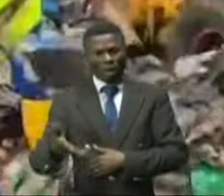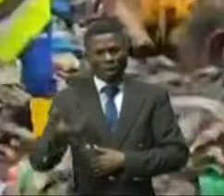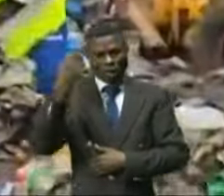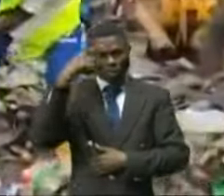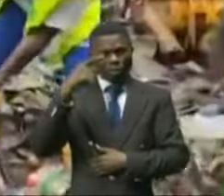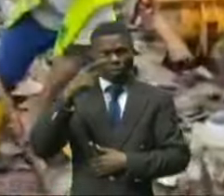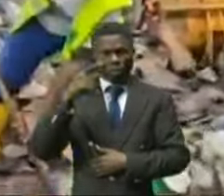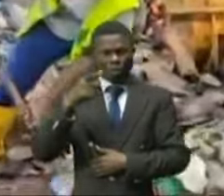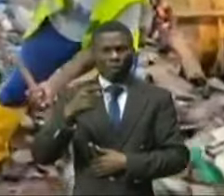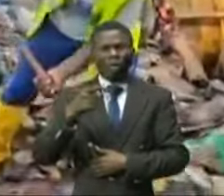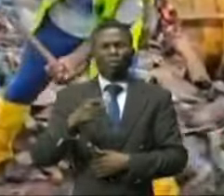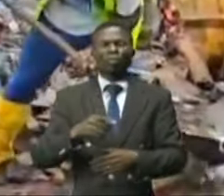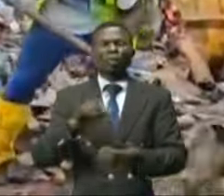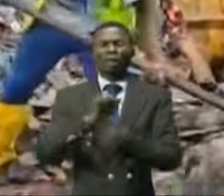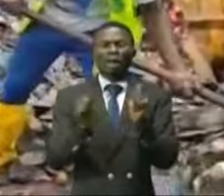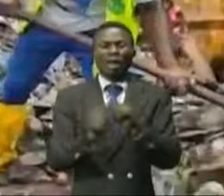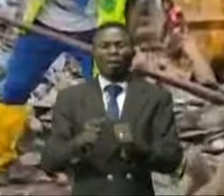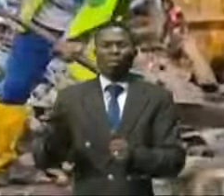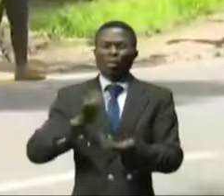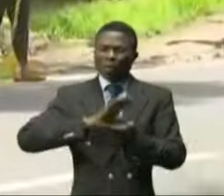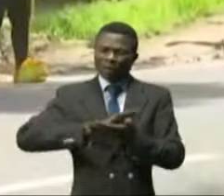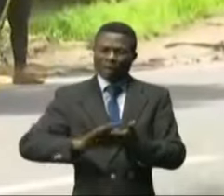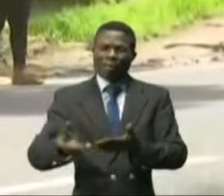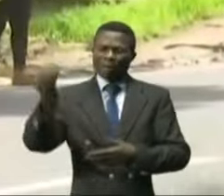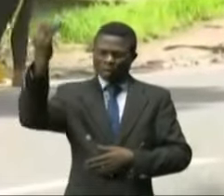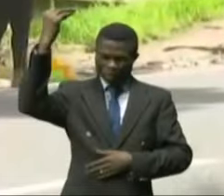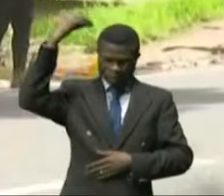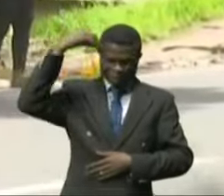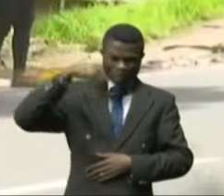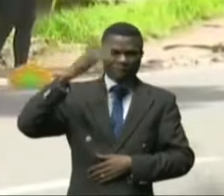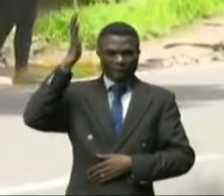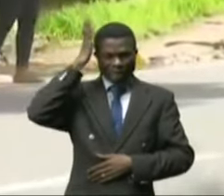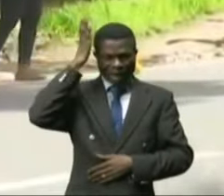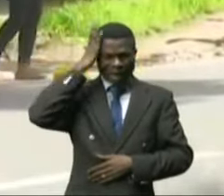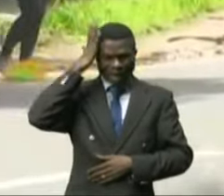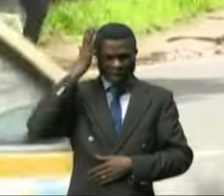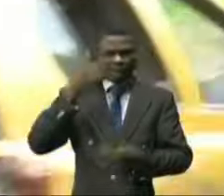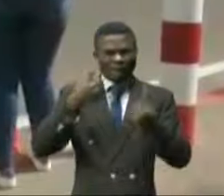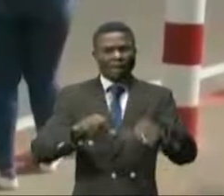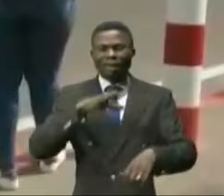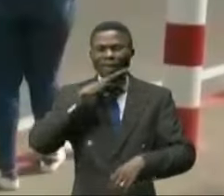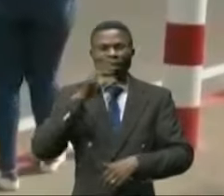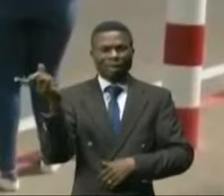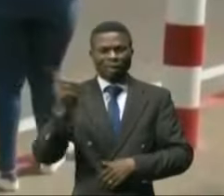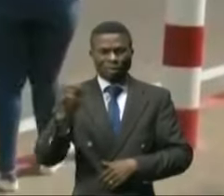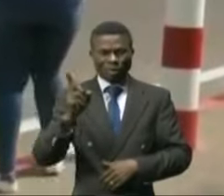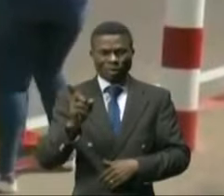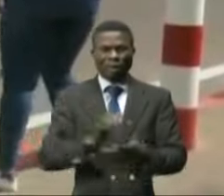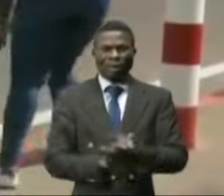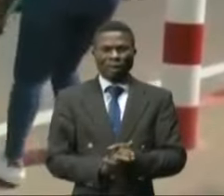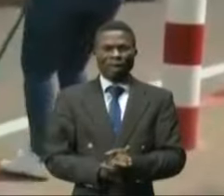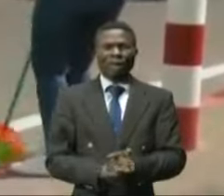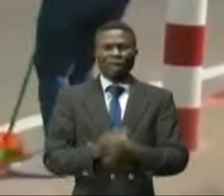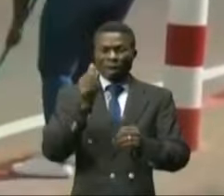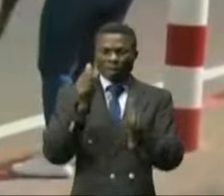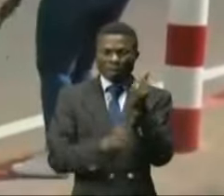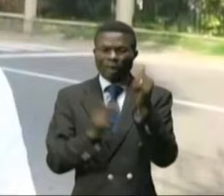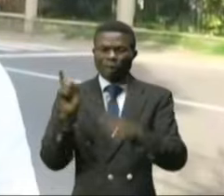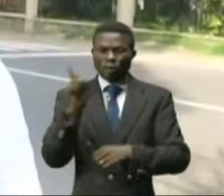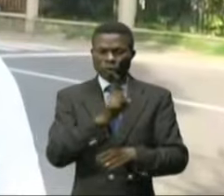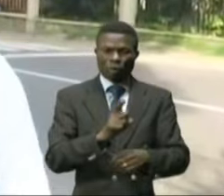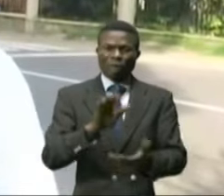à intérioriser davantage cette notion notamment de salubrité. Comme le dit le 10003, que chacun prenne